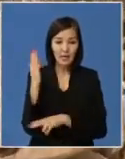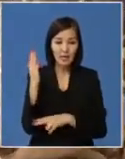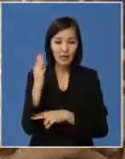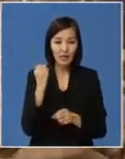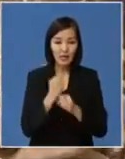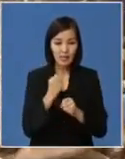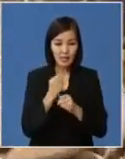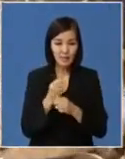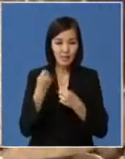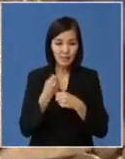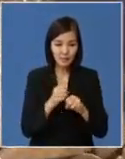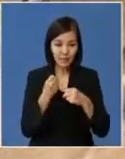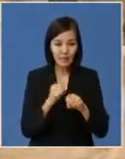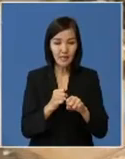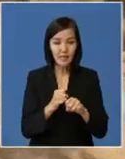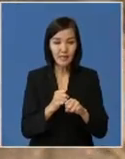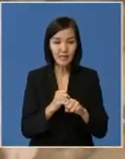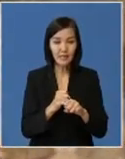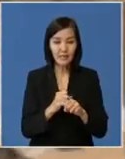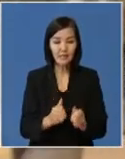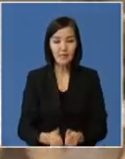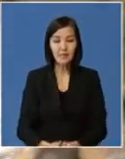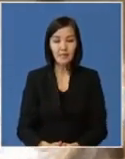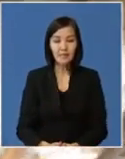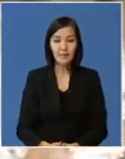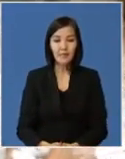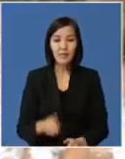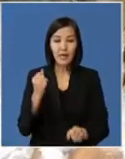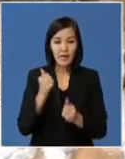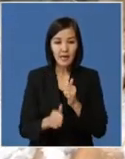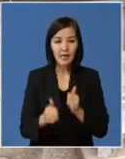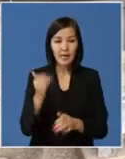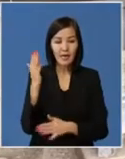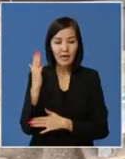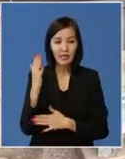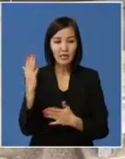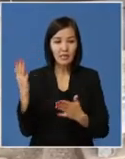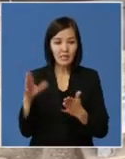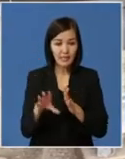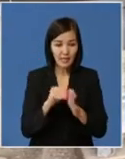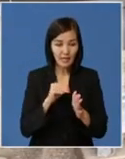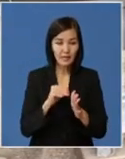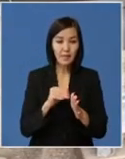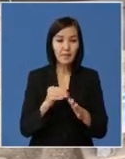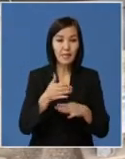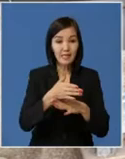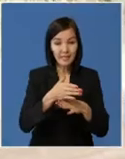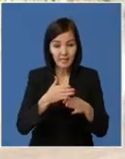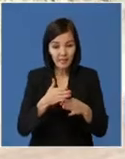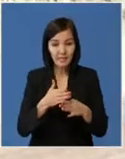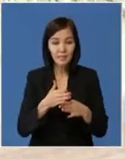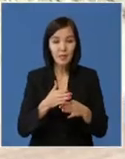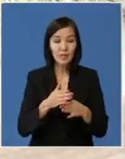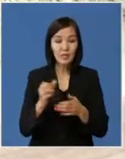жеке кәсіпкерлігінің шеберлері шикізатқа аса жауапкершілікпен қарайды. Әр ағашты таңдап, тазалап, кесіп, сұранысқа сай пішін жасайды. Әрі